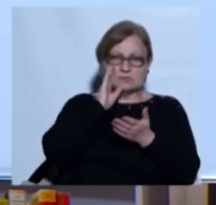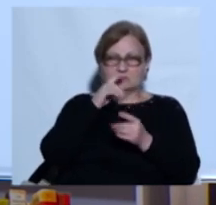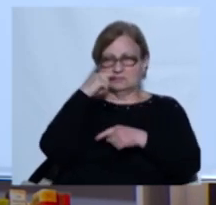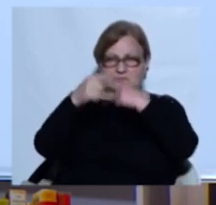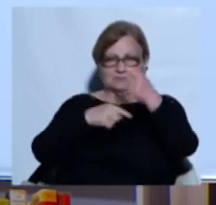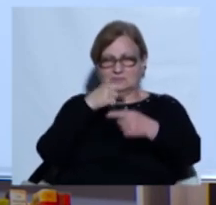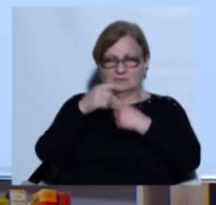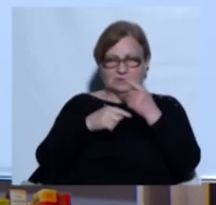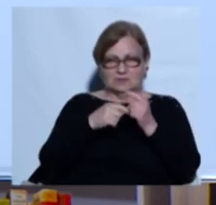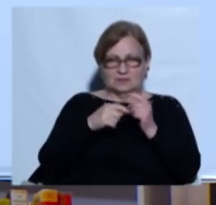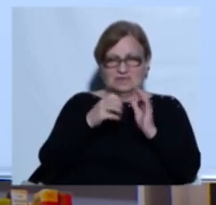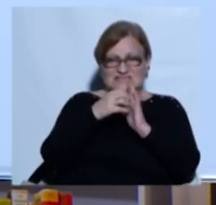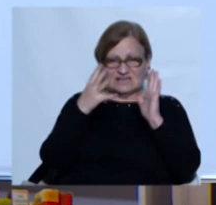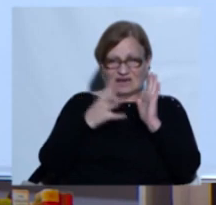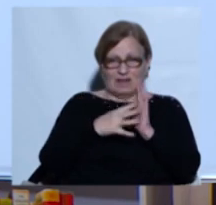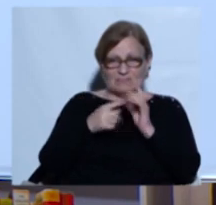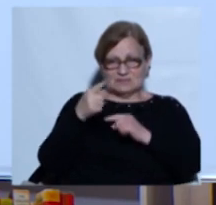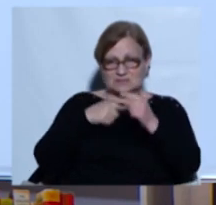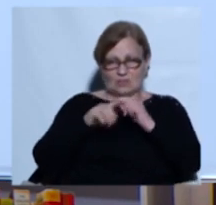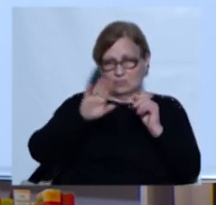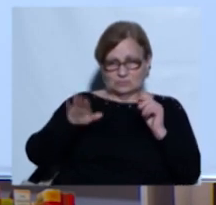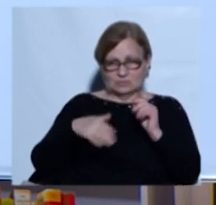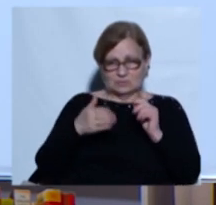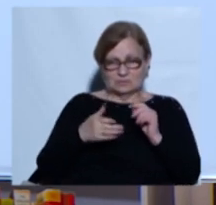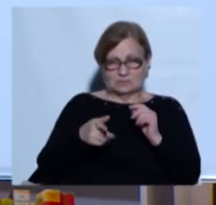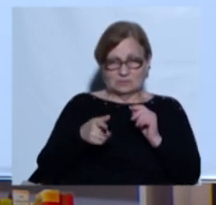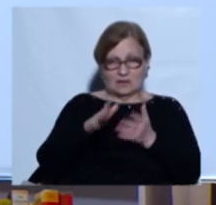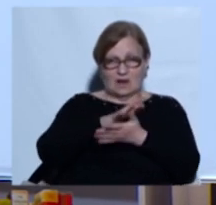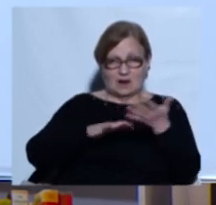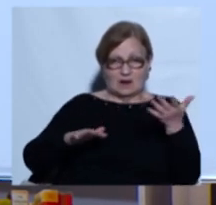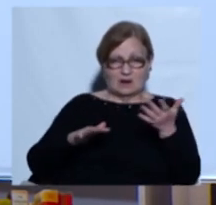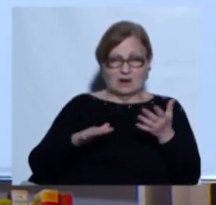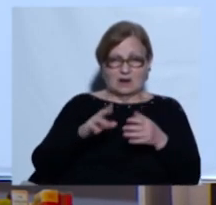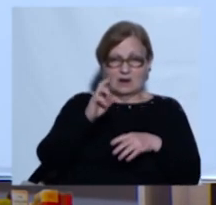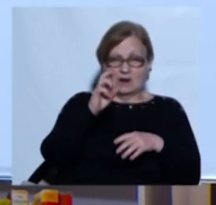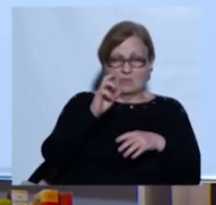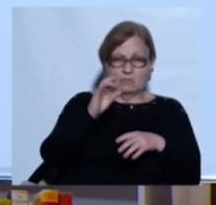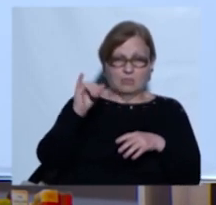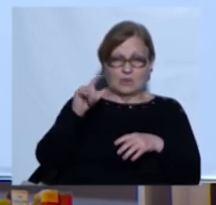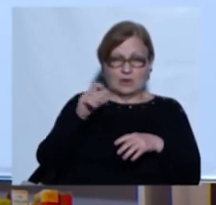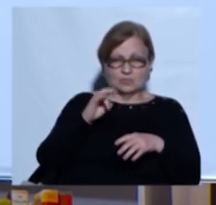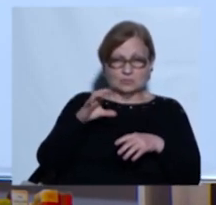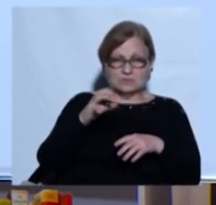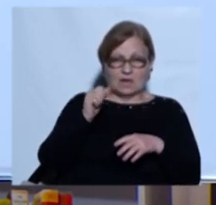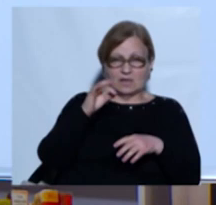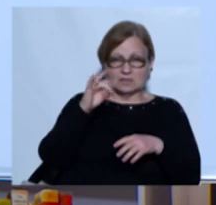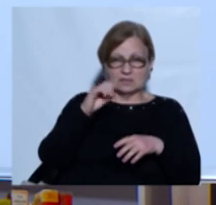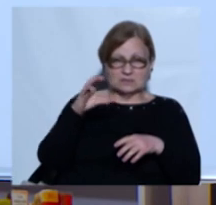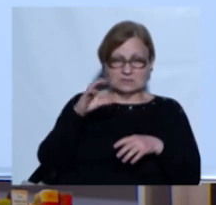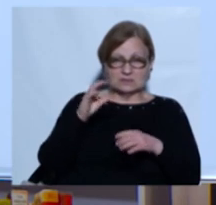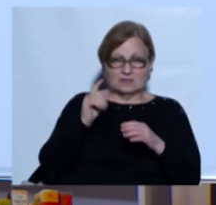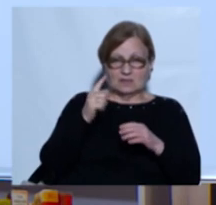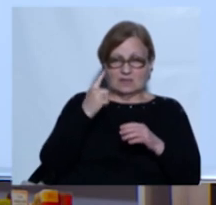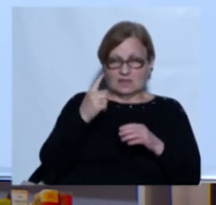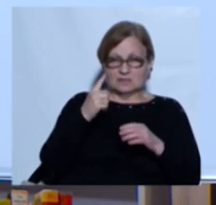ვარიანტები. და 19 საუკუნის შემდეგ აგრძელებს ბორხესი: ბუენოს აირესში გაუჩო